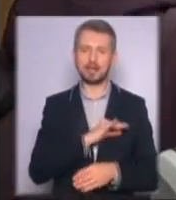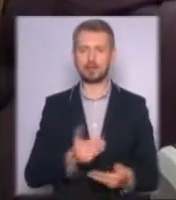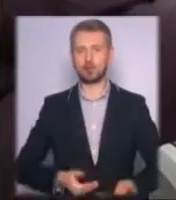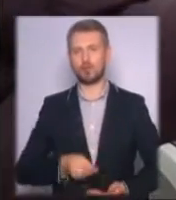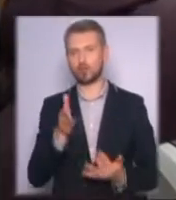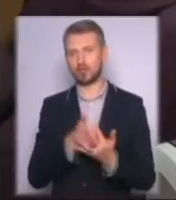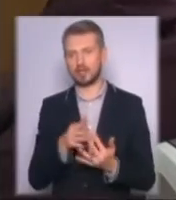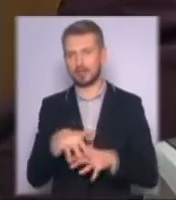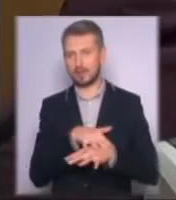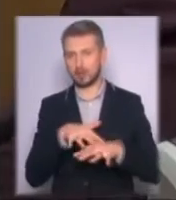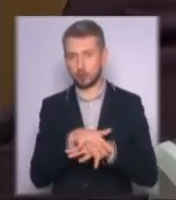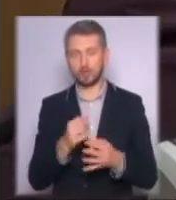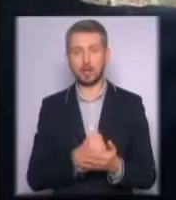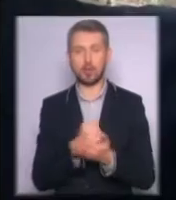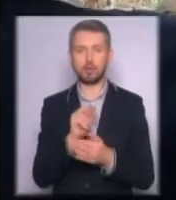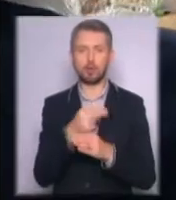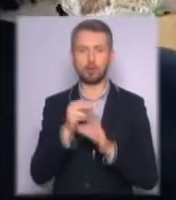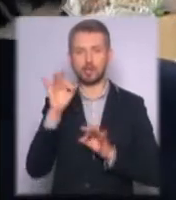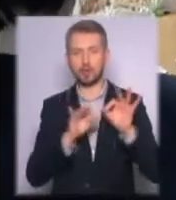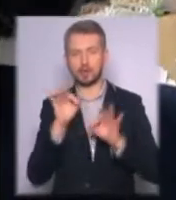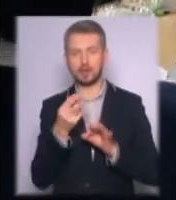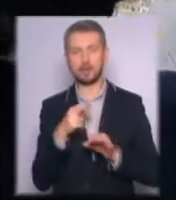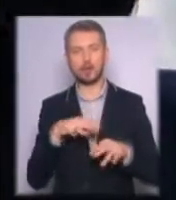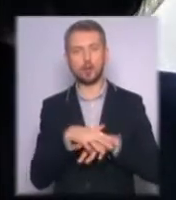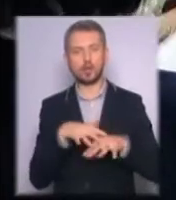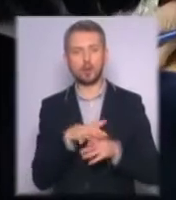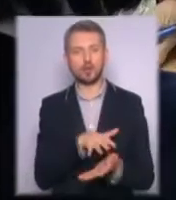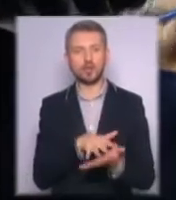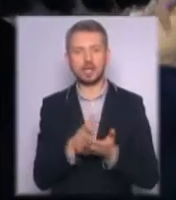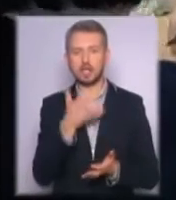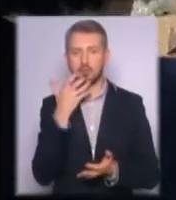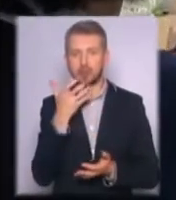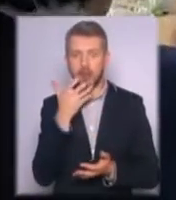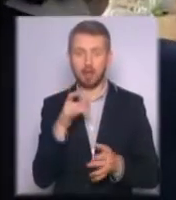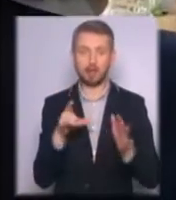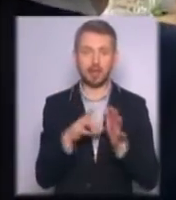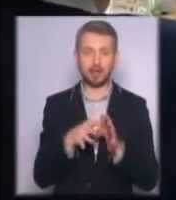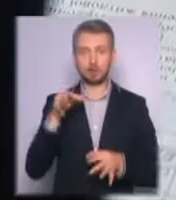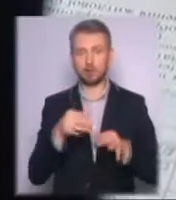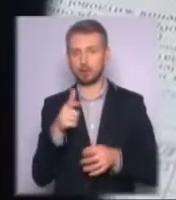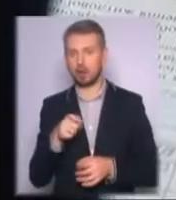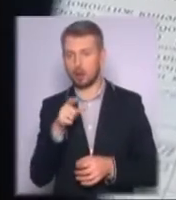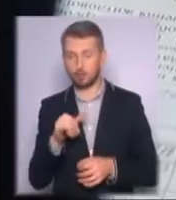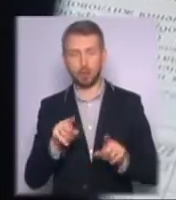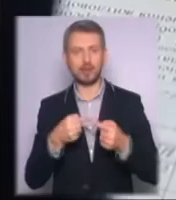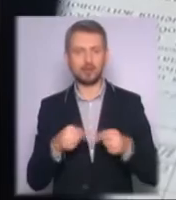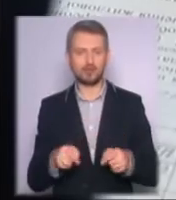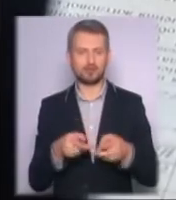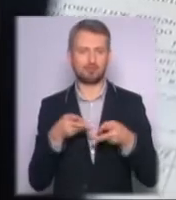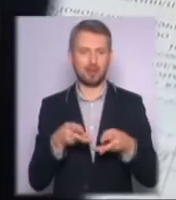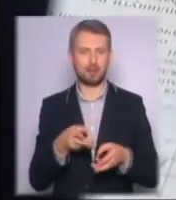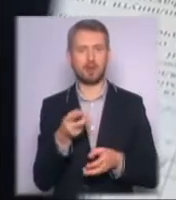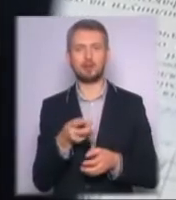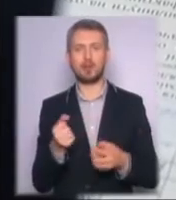населенню. Встановлені коригуючі коефіцієнти для розрахунку витрат теплової енергії, а також електрики, природного газу та інших видів палива на